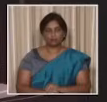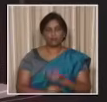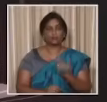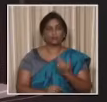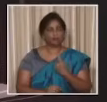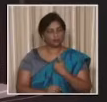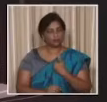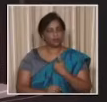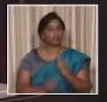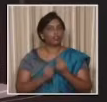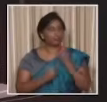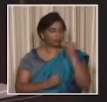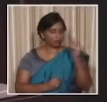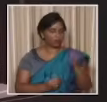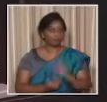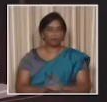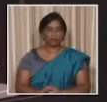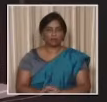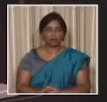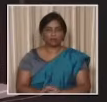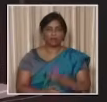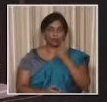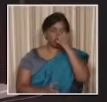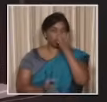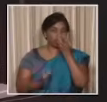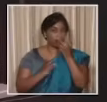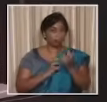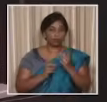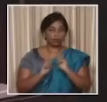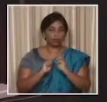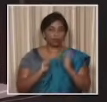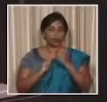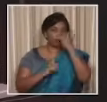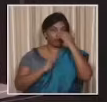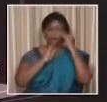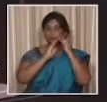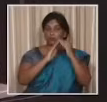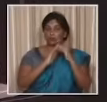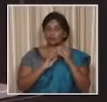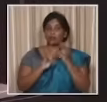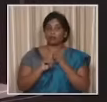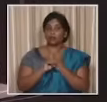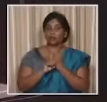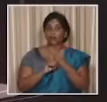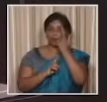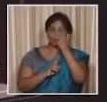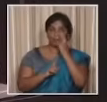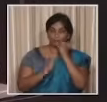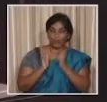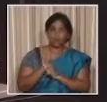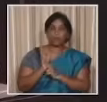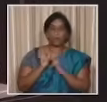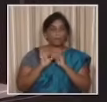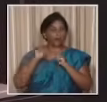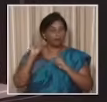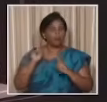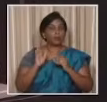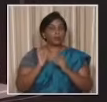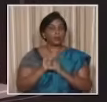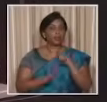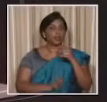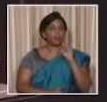අපි ලබා දුන්නා පාස්කු ප්‍රහාරයෙන් විනාශ වුණු දේවස්ථාන කටුවාපිටිය කොච්චිකඩේ සියොන්